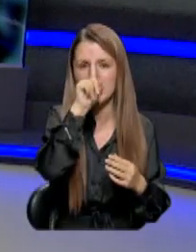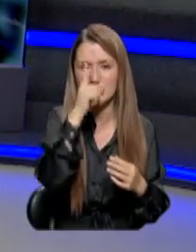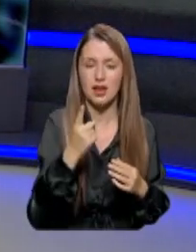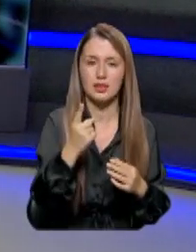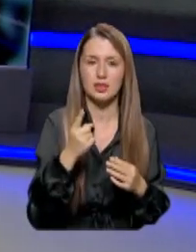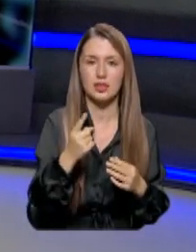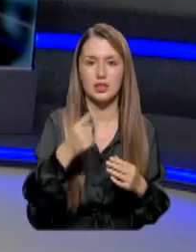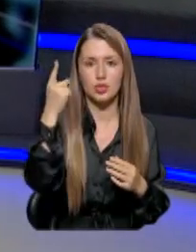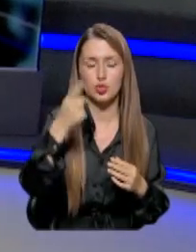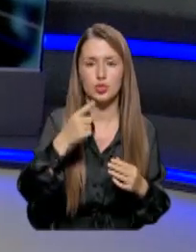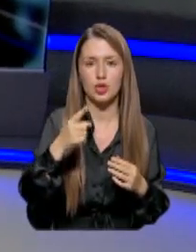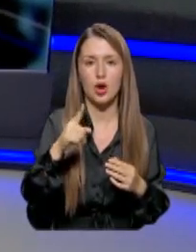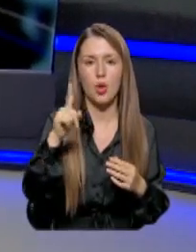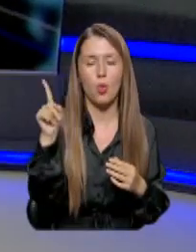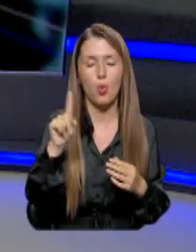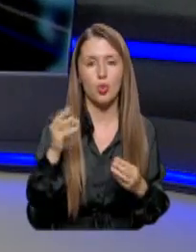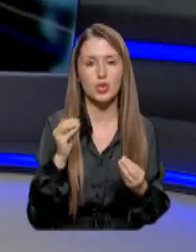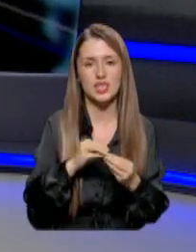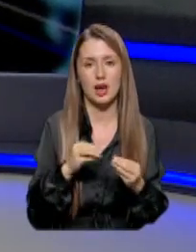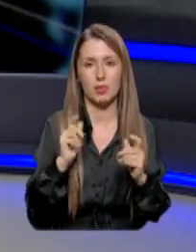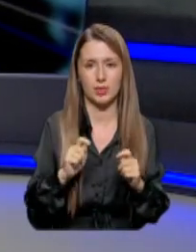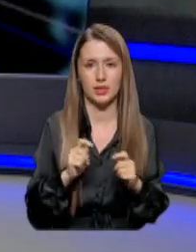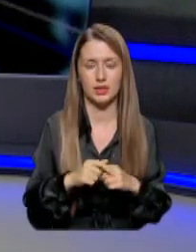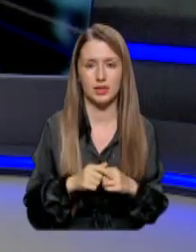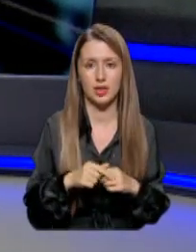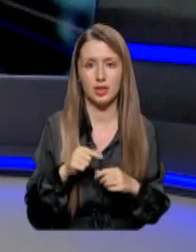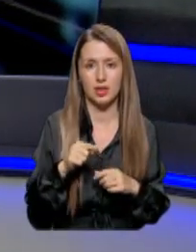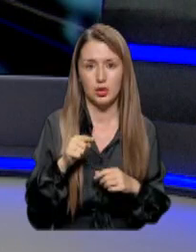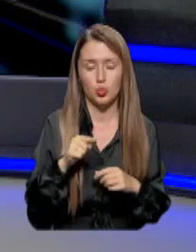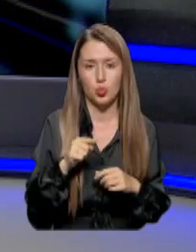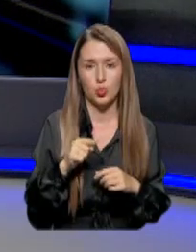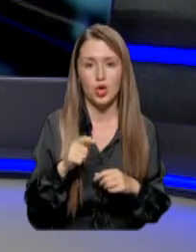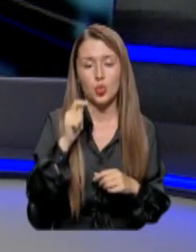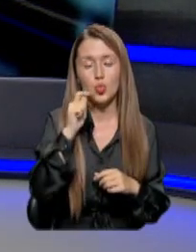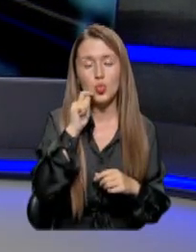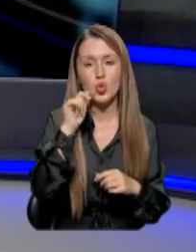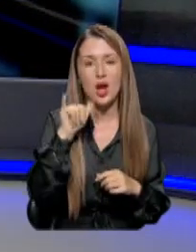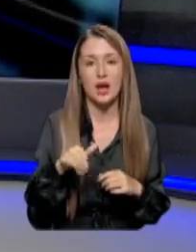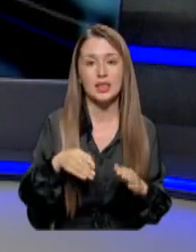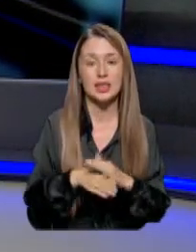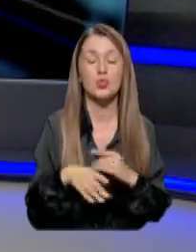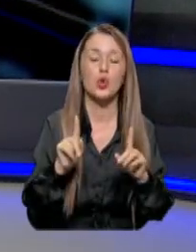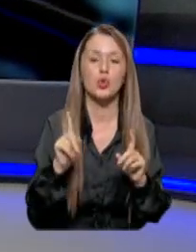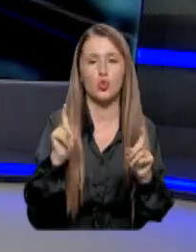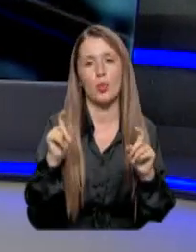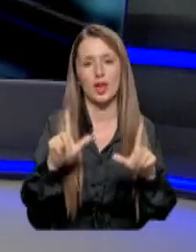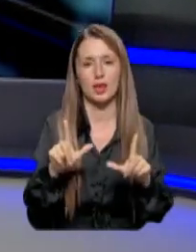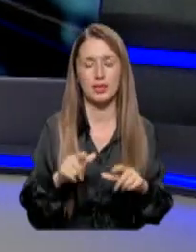sadece %10 zam yapıldı. Bu kul hakkına girmiyor mu sormak